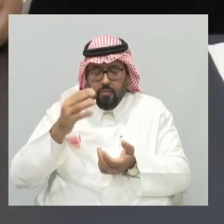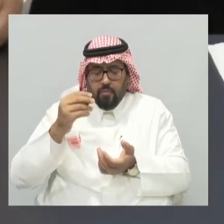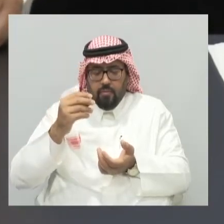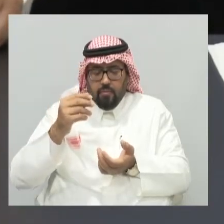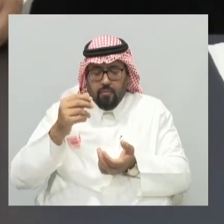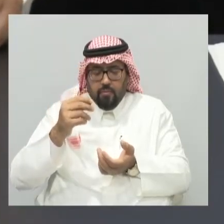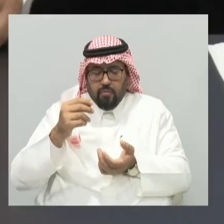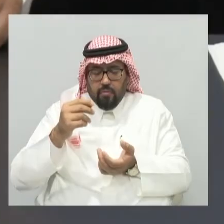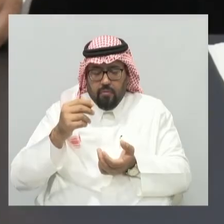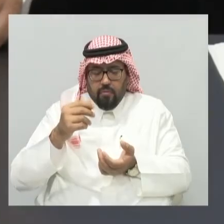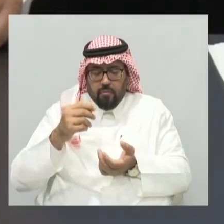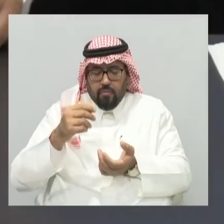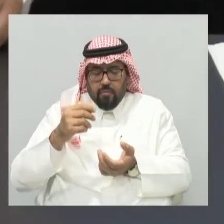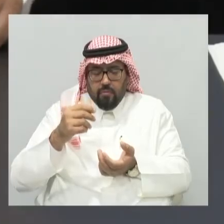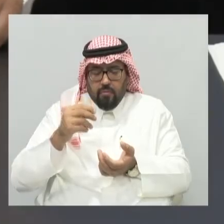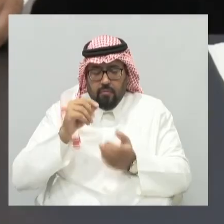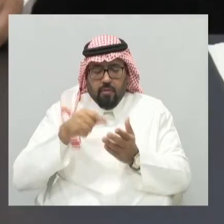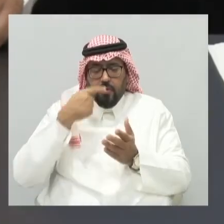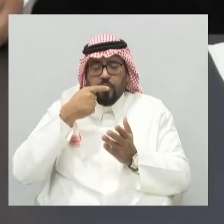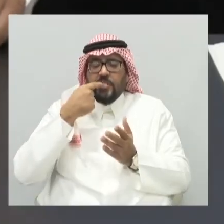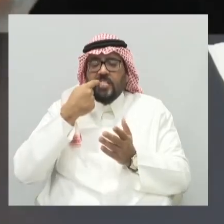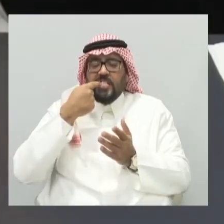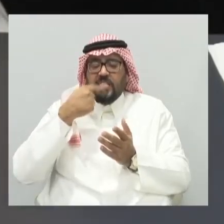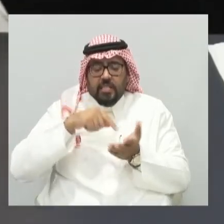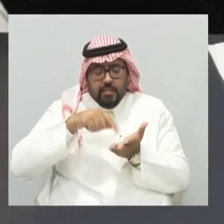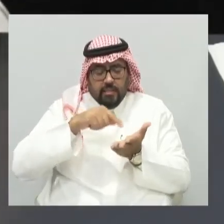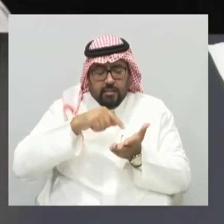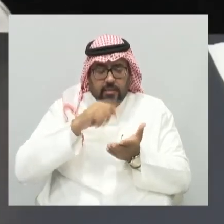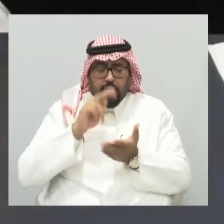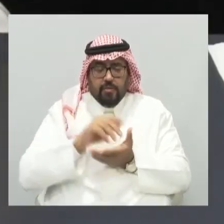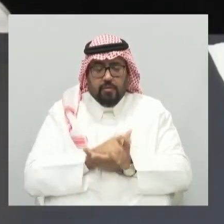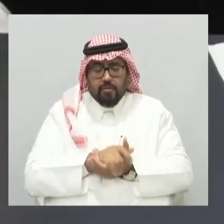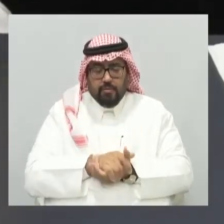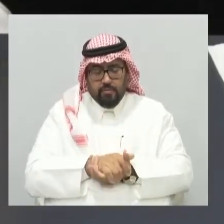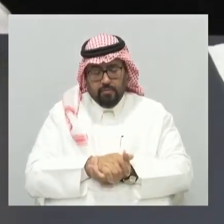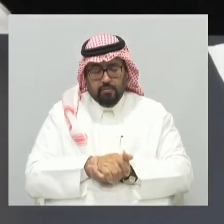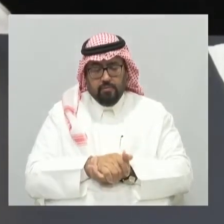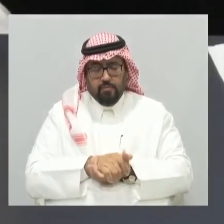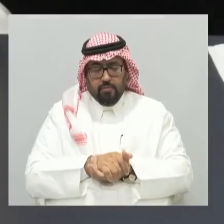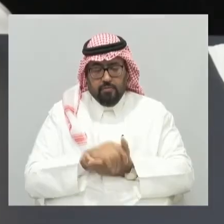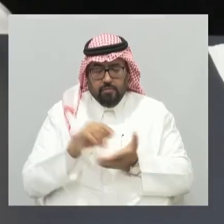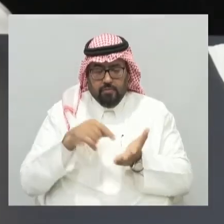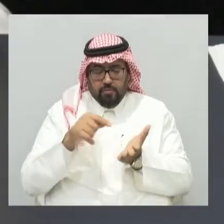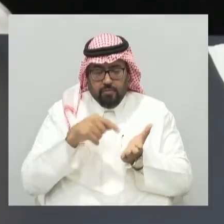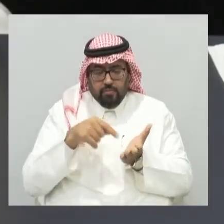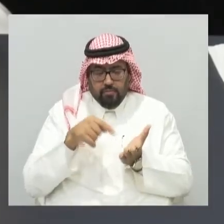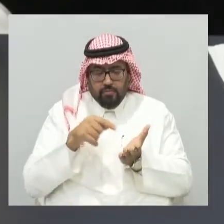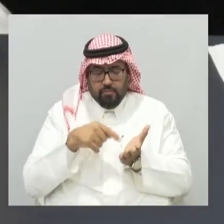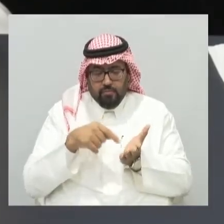وابدا الان بعود الاسنان عود خشبي الان